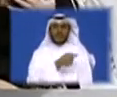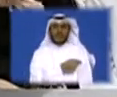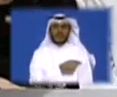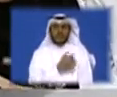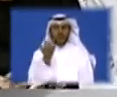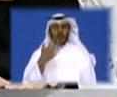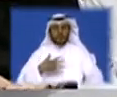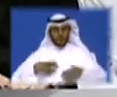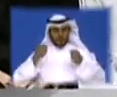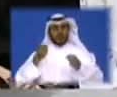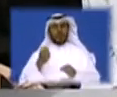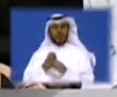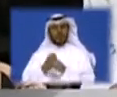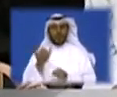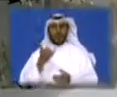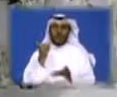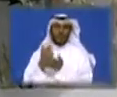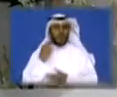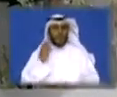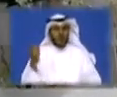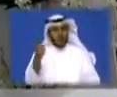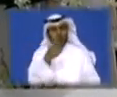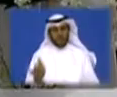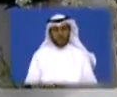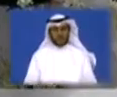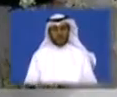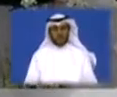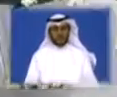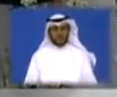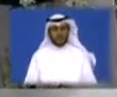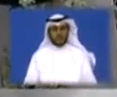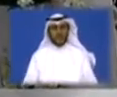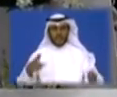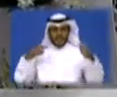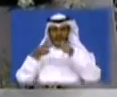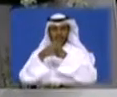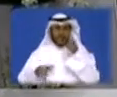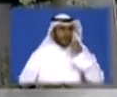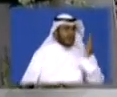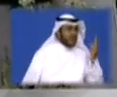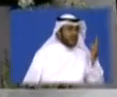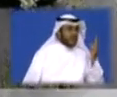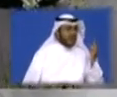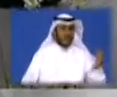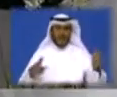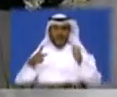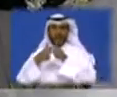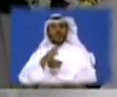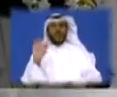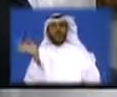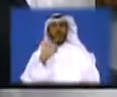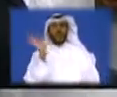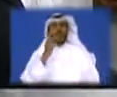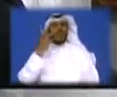باعتبارها مسؤولية مشتركة. مركز عبد الكريم ناصر عبد المحسن السعيد للأمراض